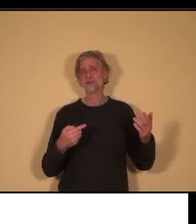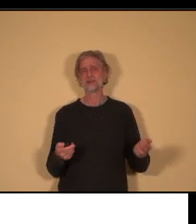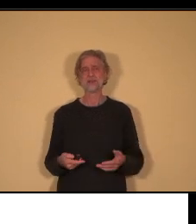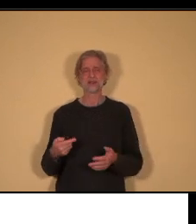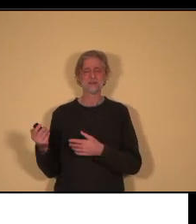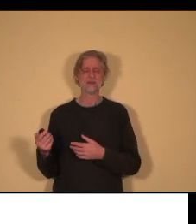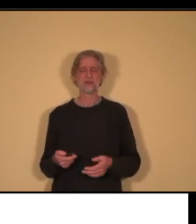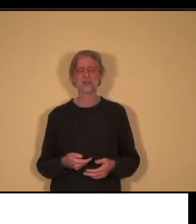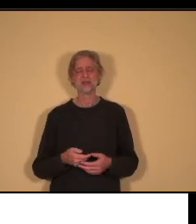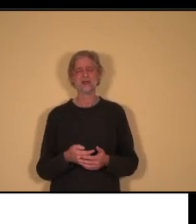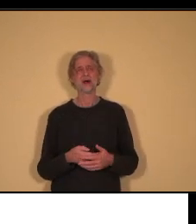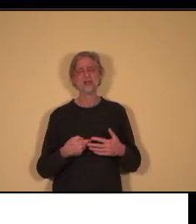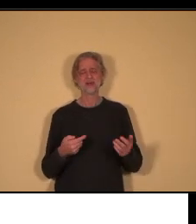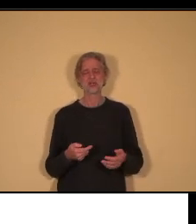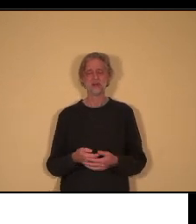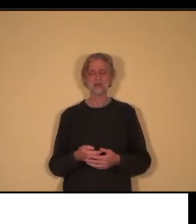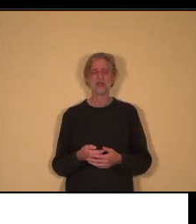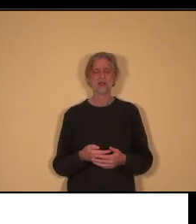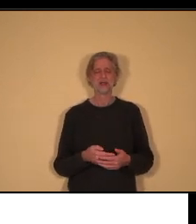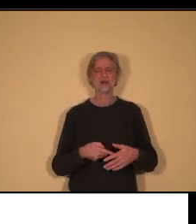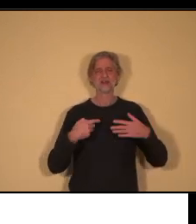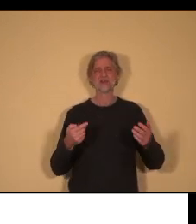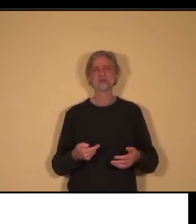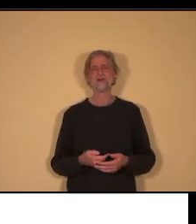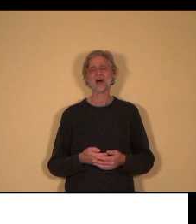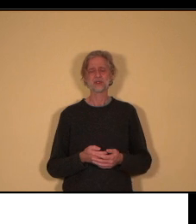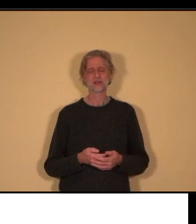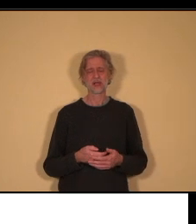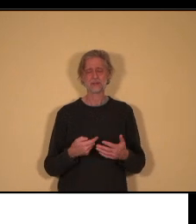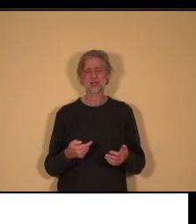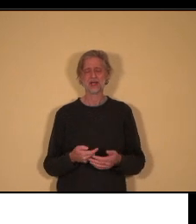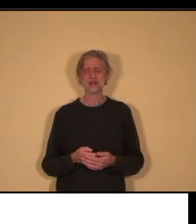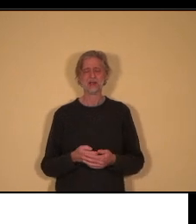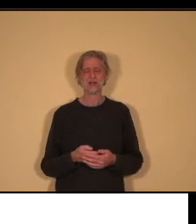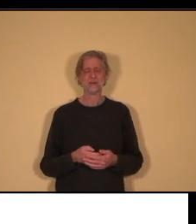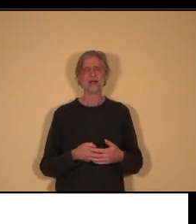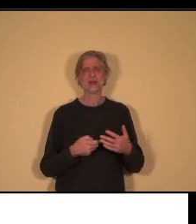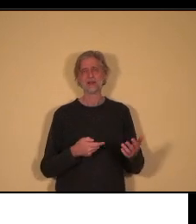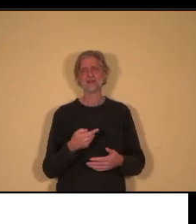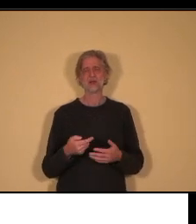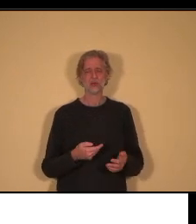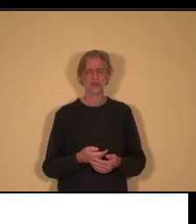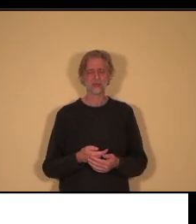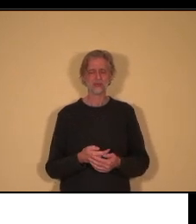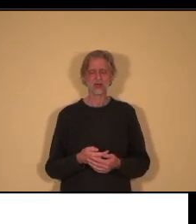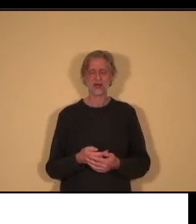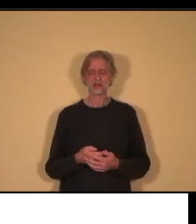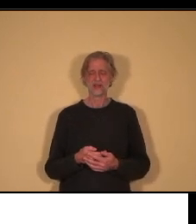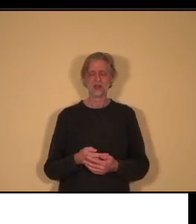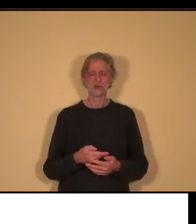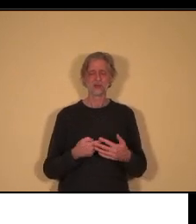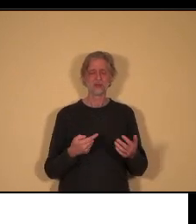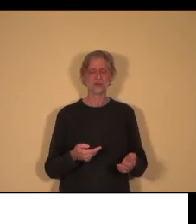demselben Stripper, den man für die Aminwäsche nimmt, das CO2 wieder abscheiden bei diesmal nur 105